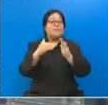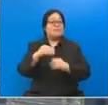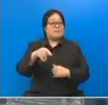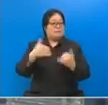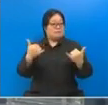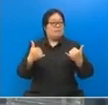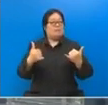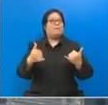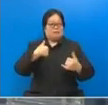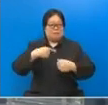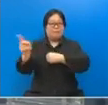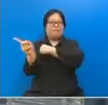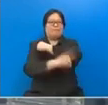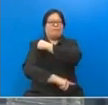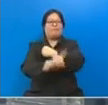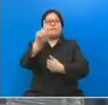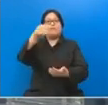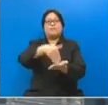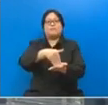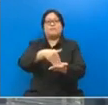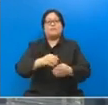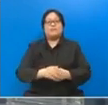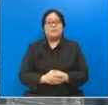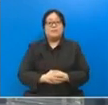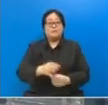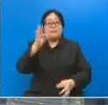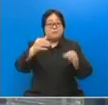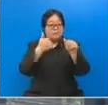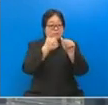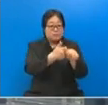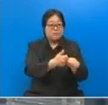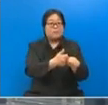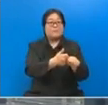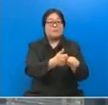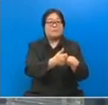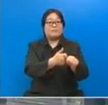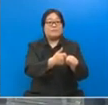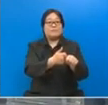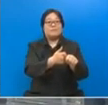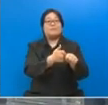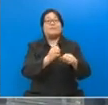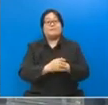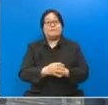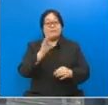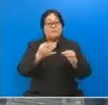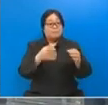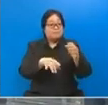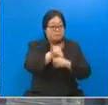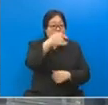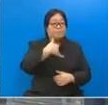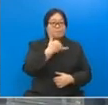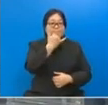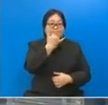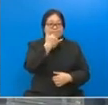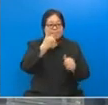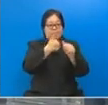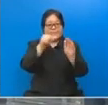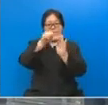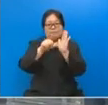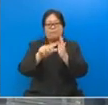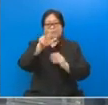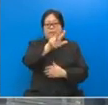dituntaskan kita tunaikan kompang sebanyak satu ibu jadi kalau berdasarkan setelah kesalahan dilakukan berdasarkan akta